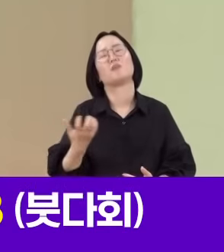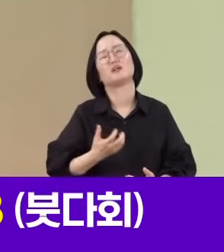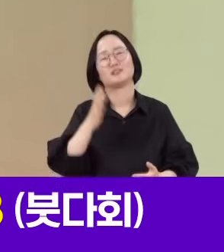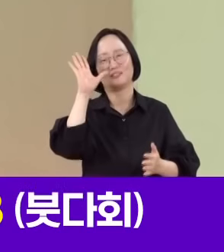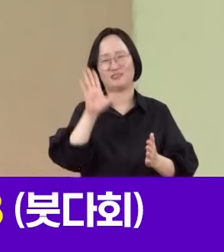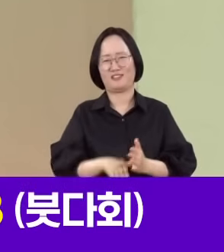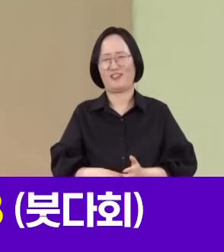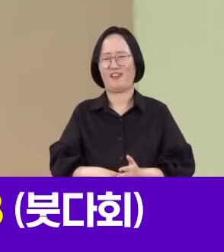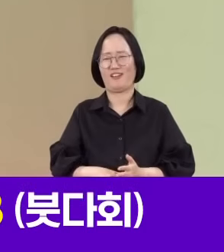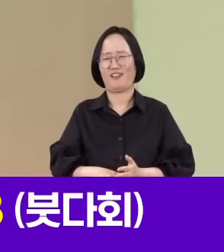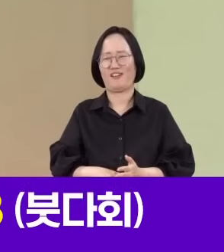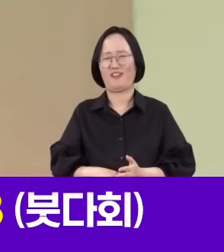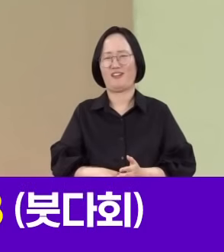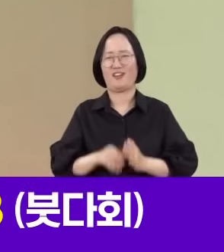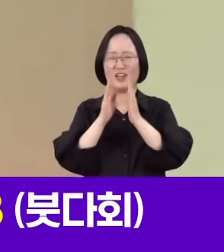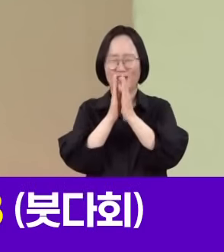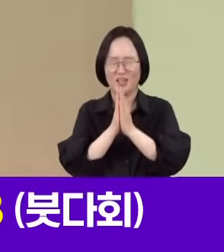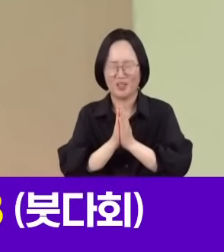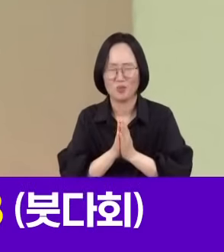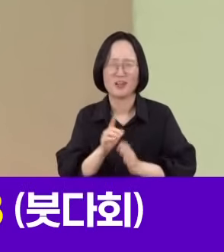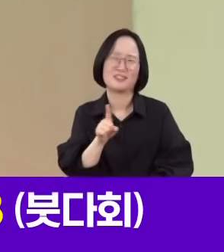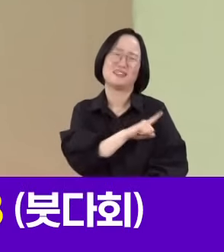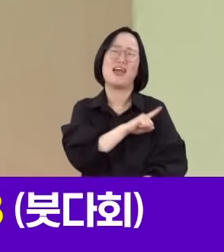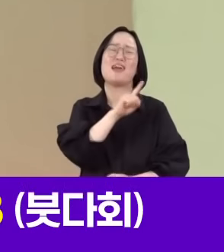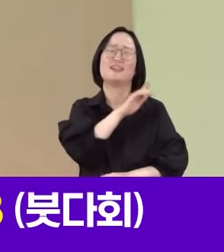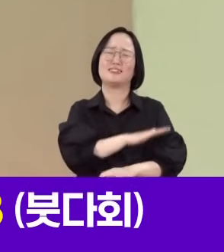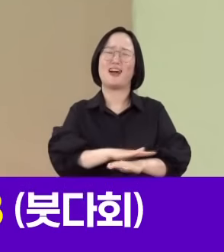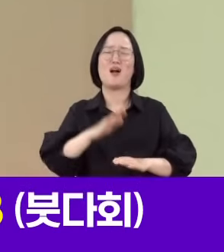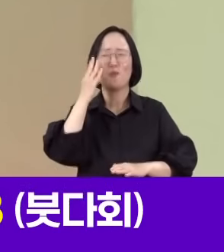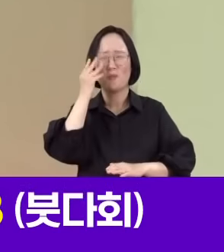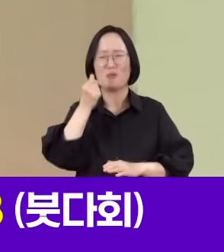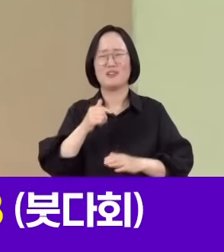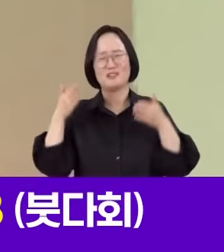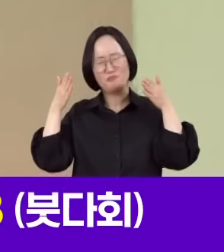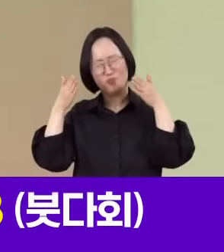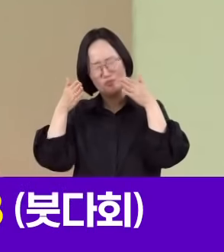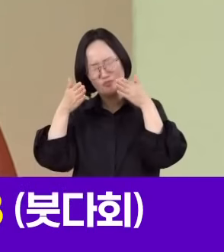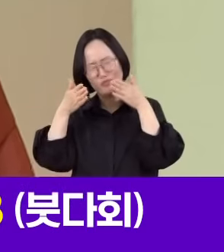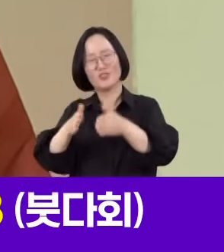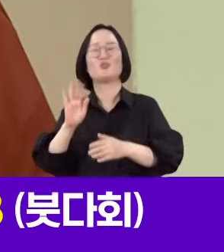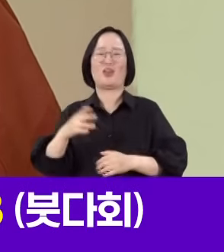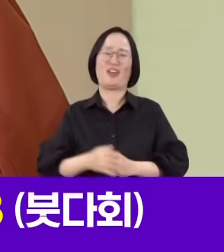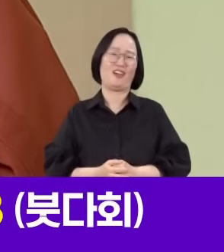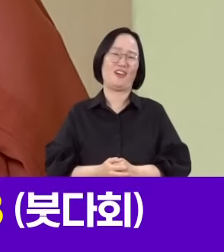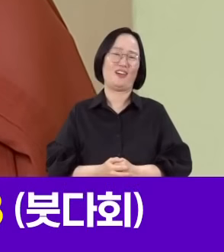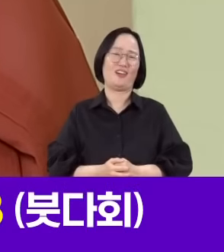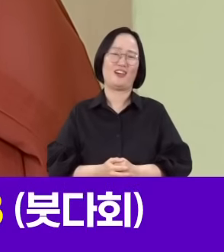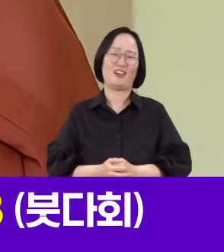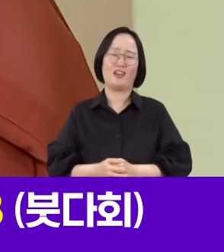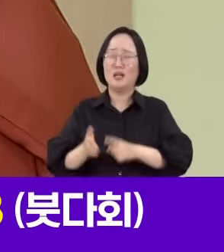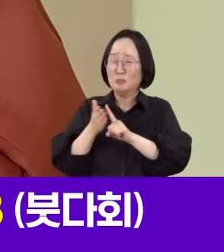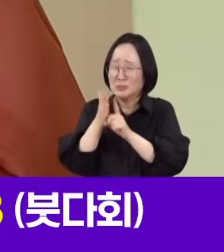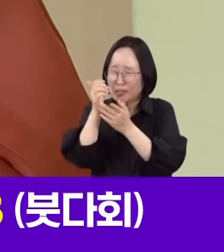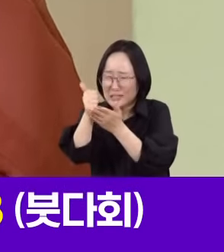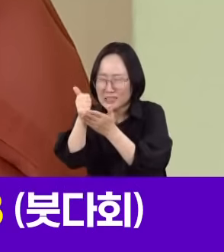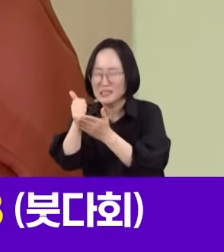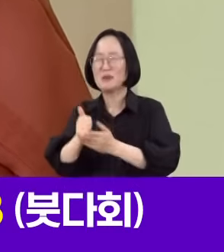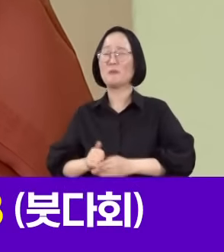때 아팠을 때 가장 기도가 간절하다고 부처님